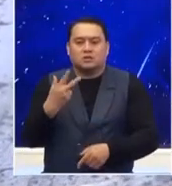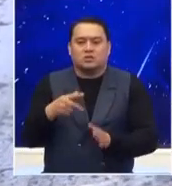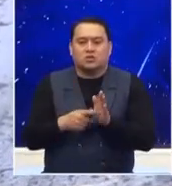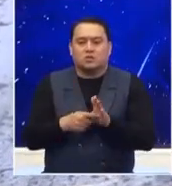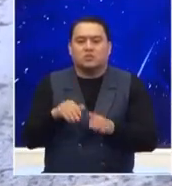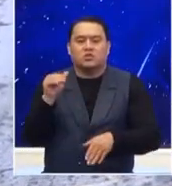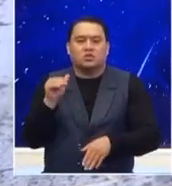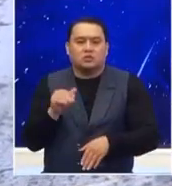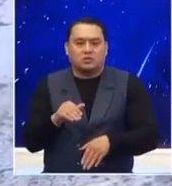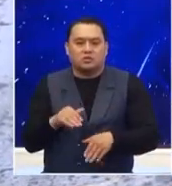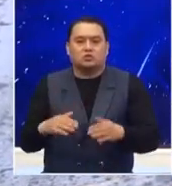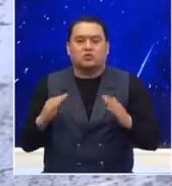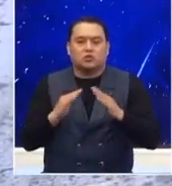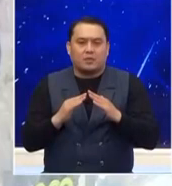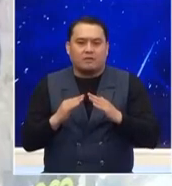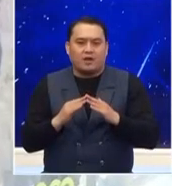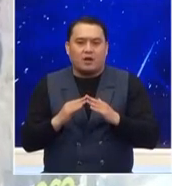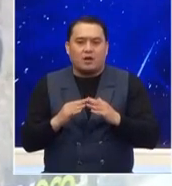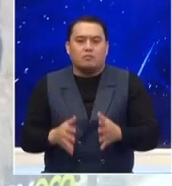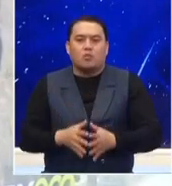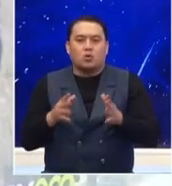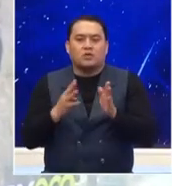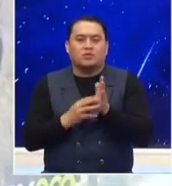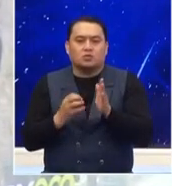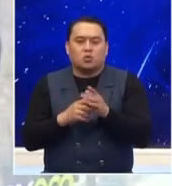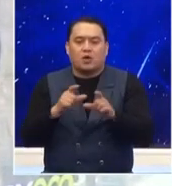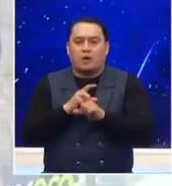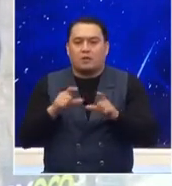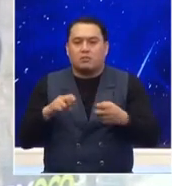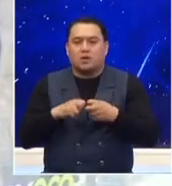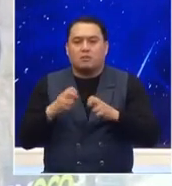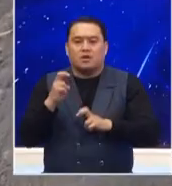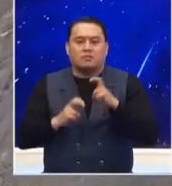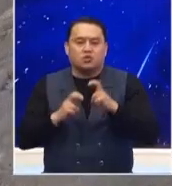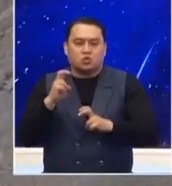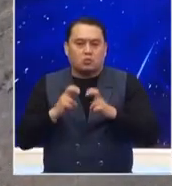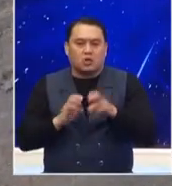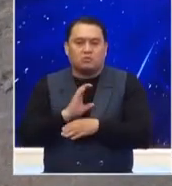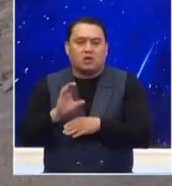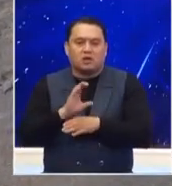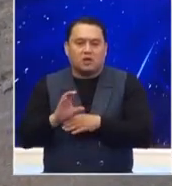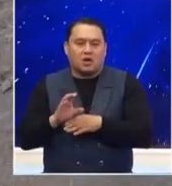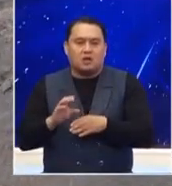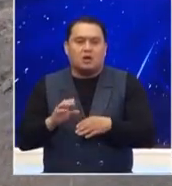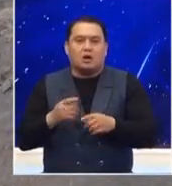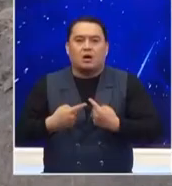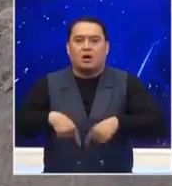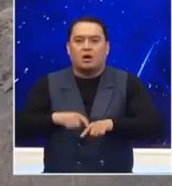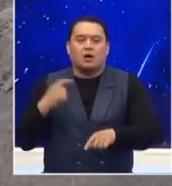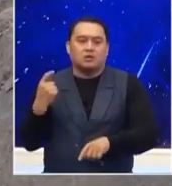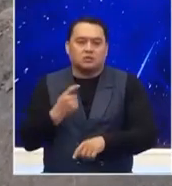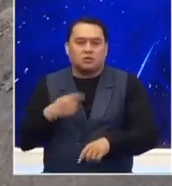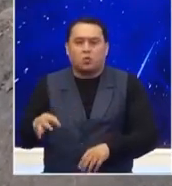тысячам абонентов жилого сектора и более 900 объектам промышленного производства и коммунально-бытового